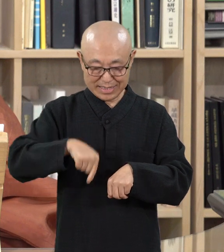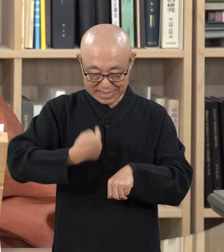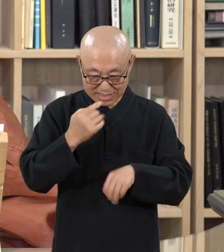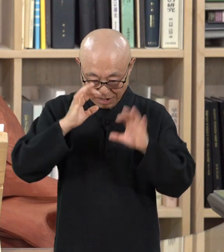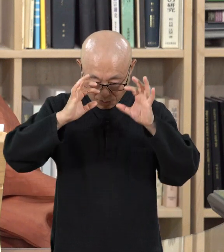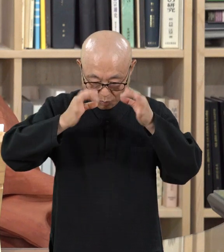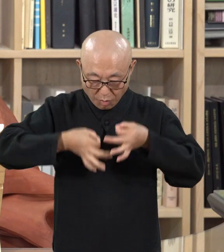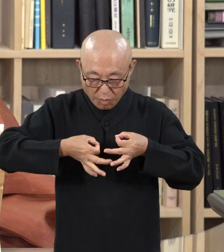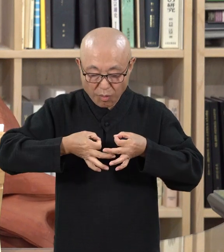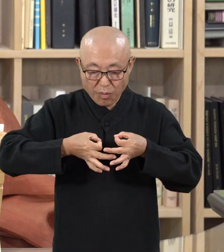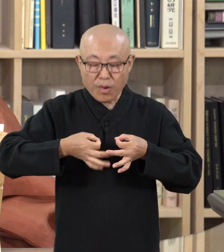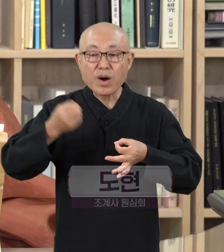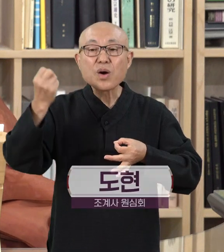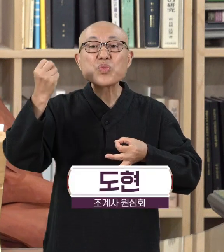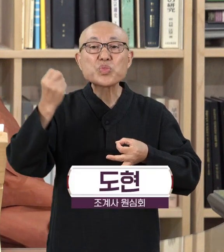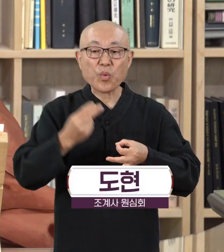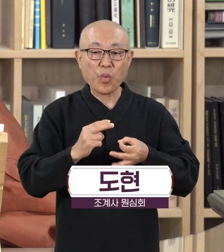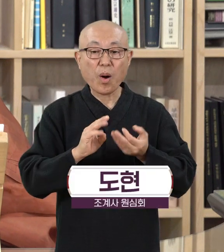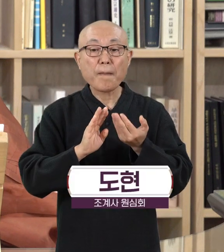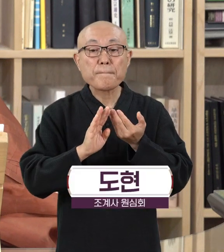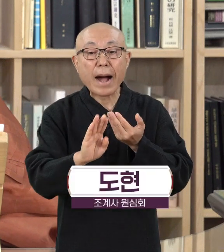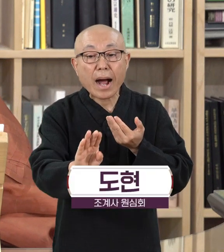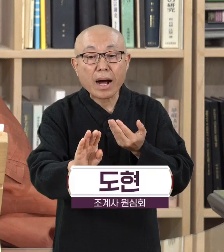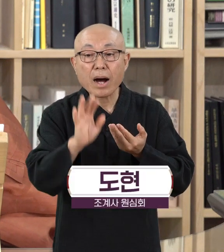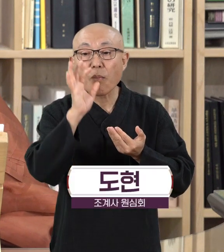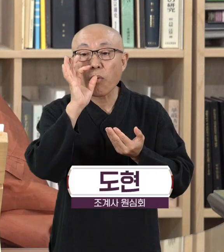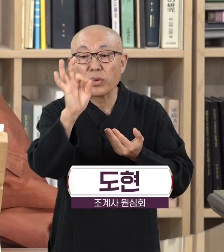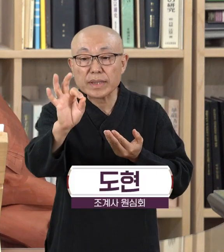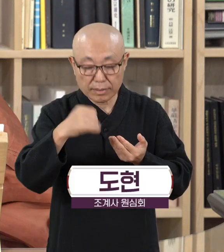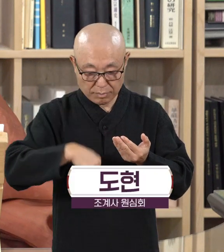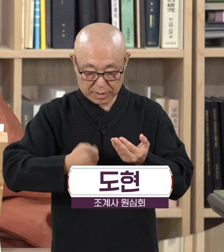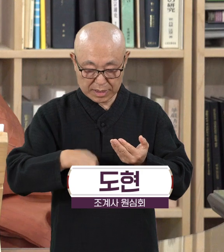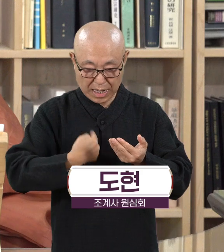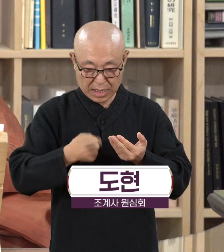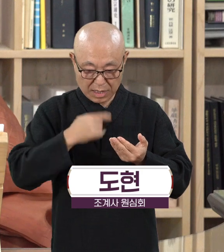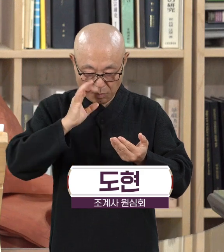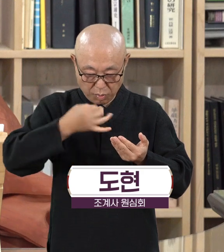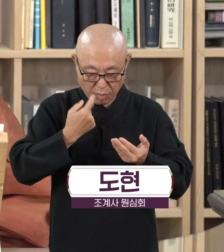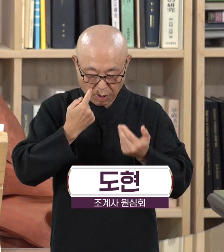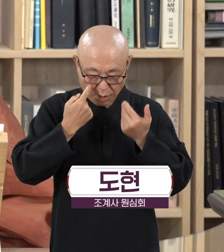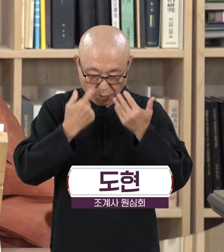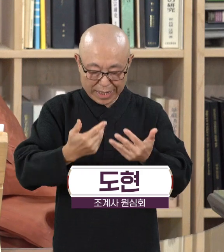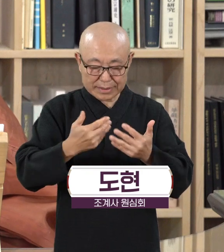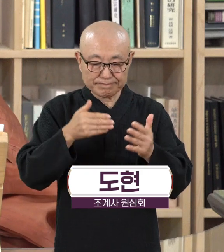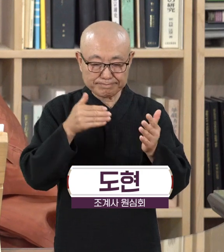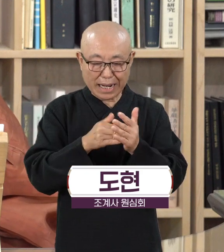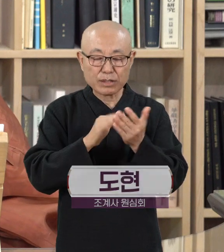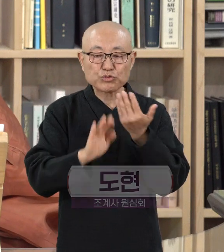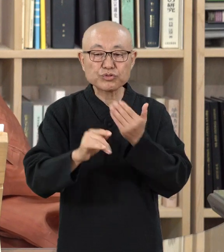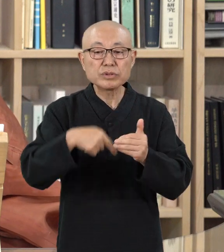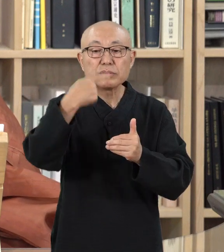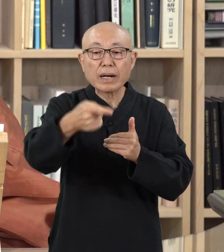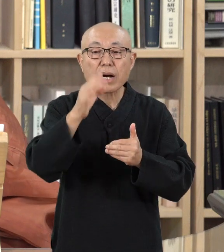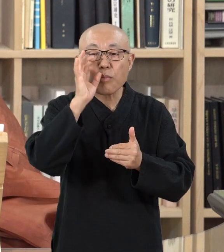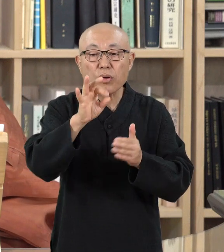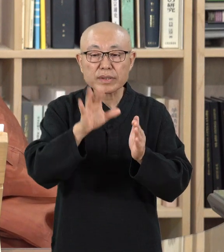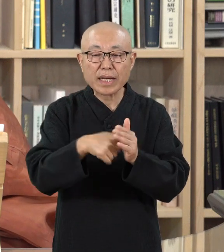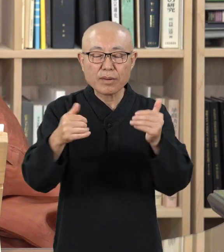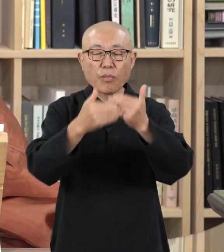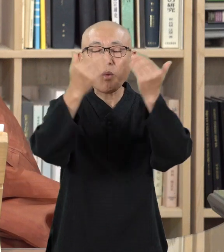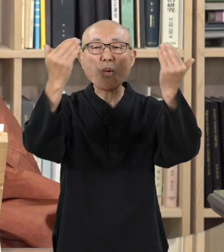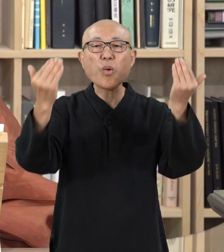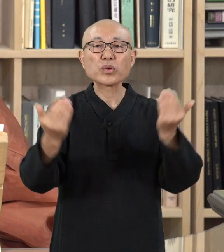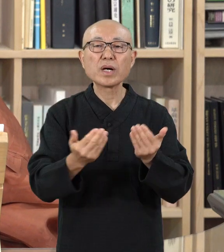충만함, 그리고 다시 밖을 향해 바라볼 때 나 하나만의 세계가 아니라 모든